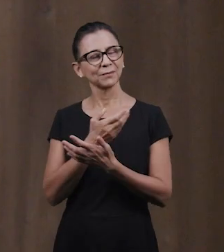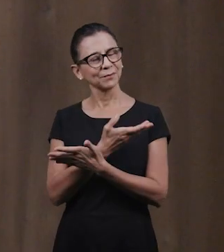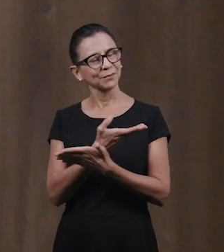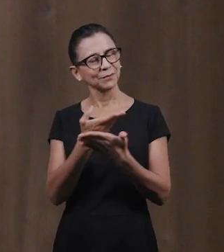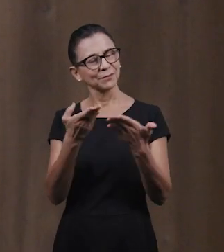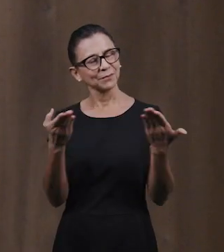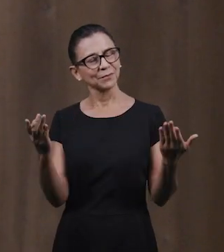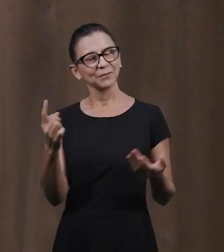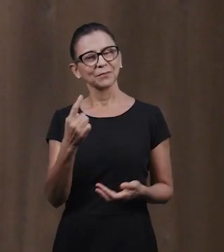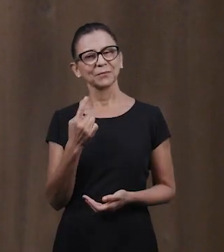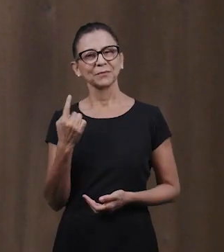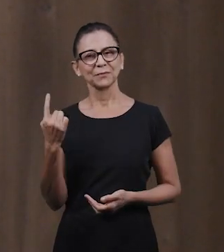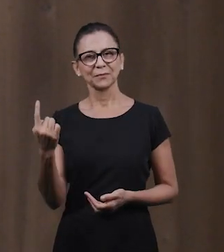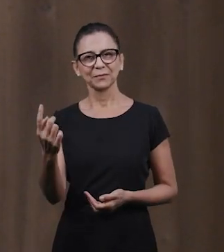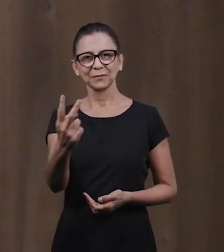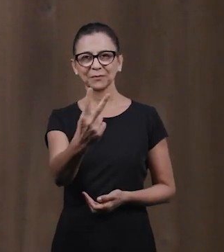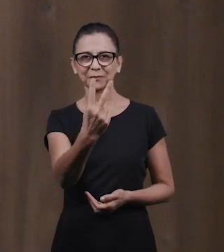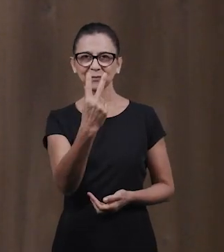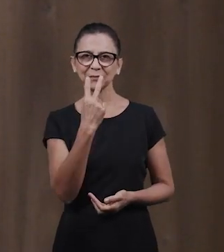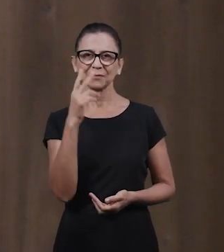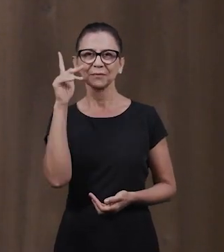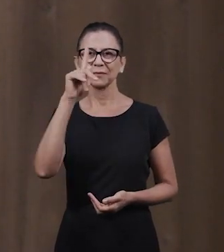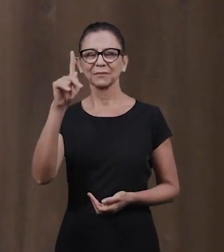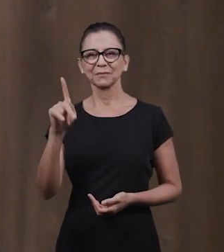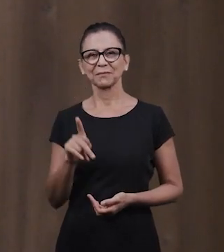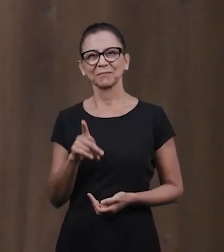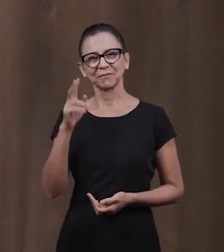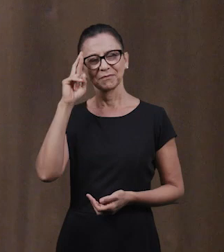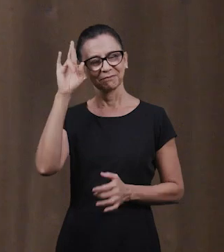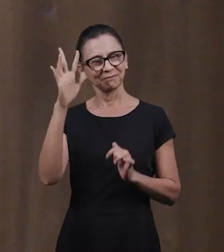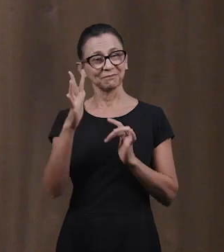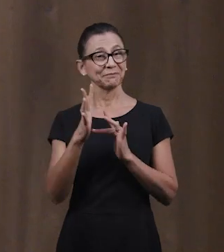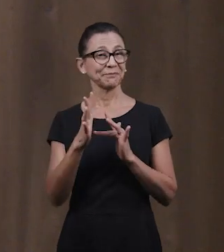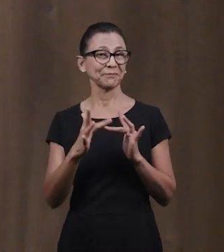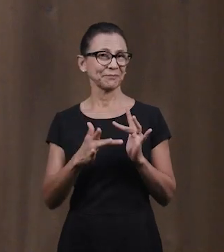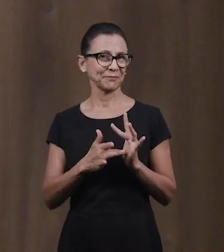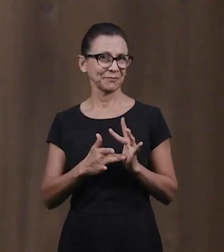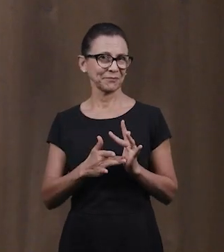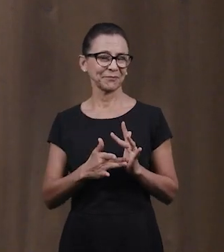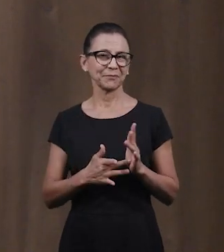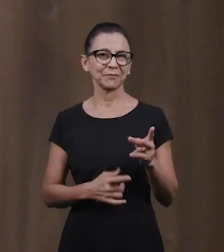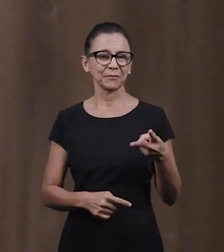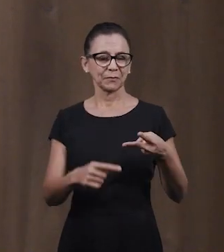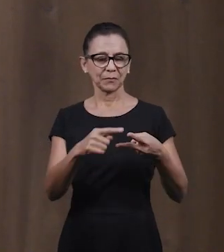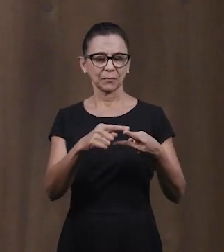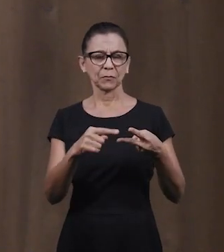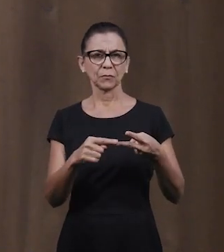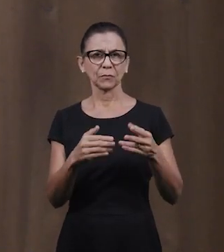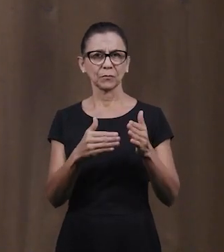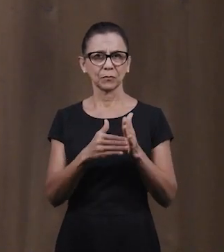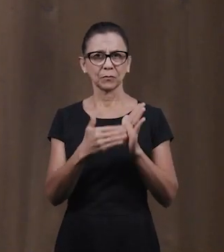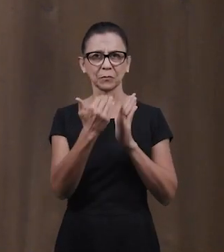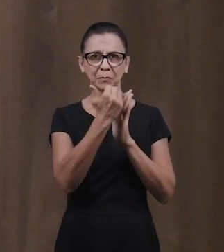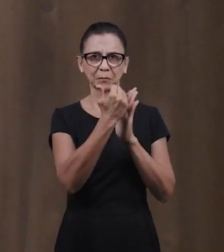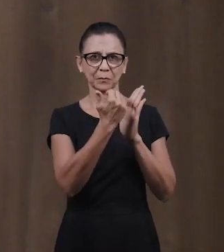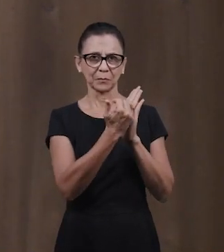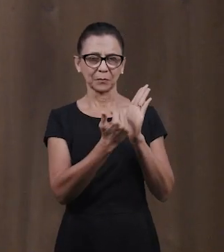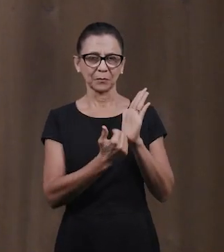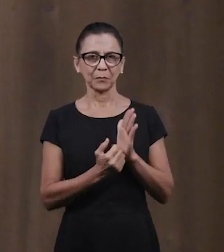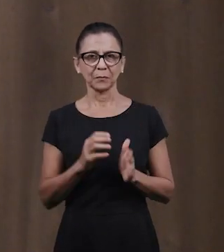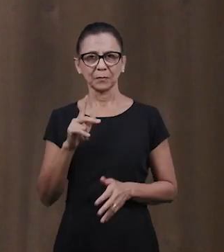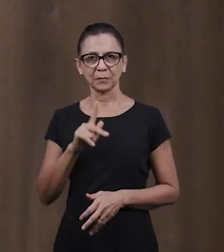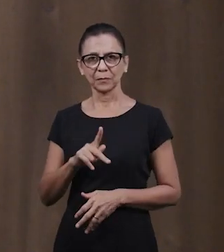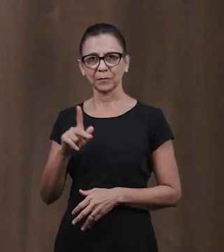Nous saluons à tous qui nous assistent dans la paix du Seigneur Jésus. Dans les 2 derniers épisodes,